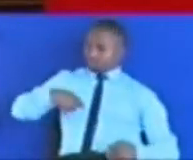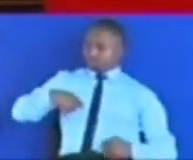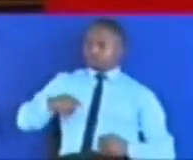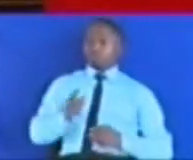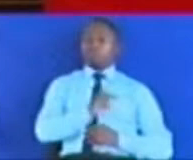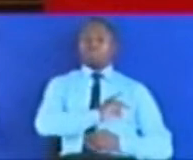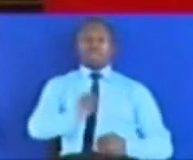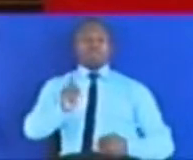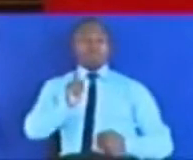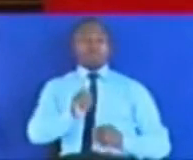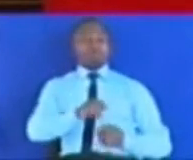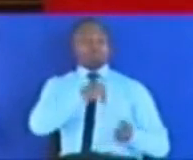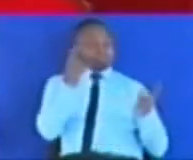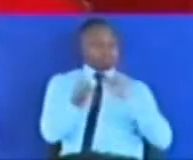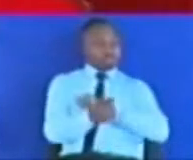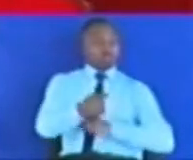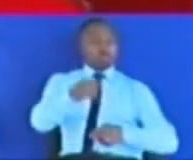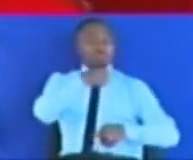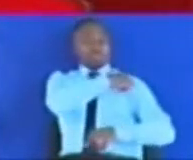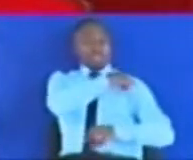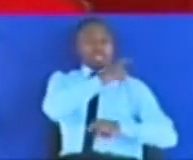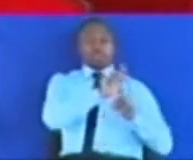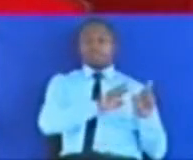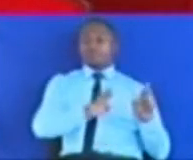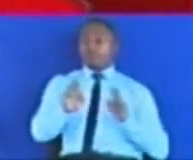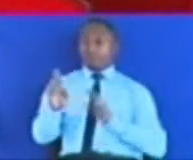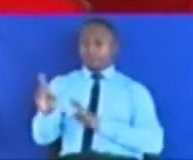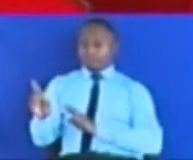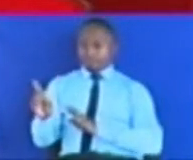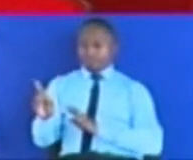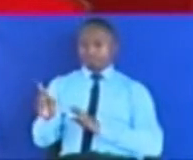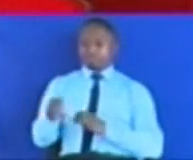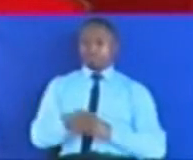itakuwa referral hospital.